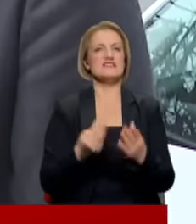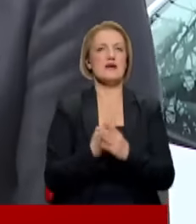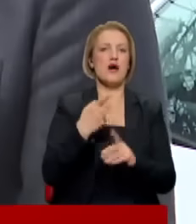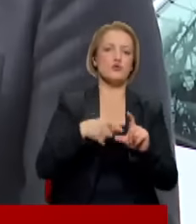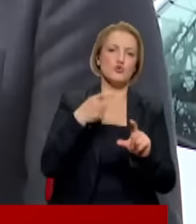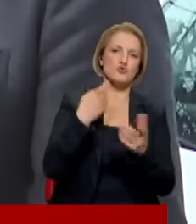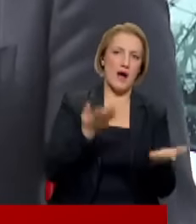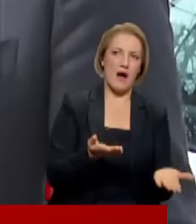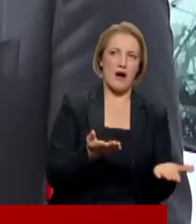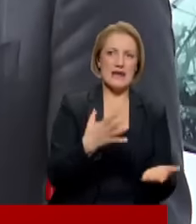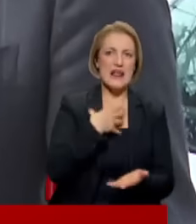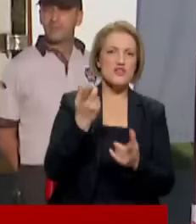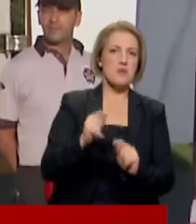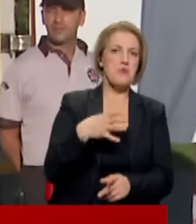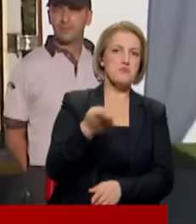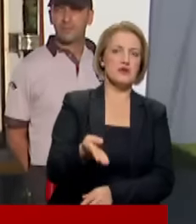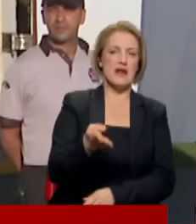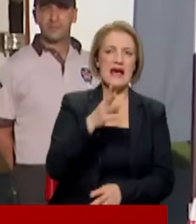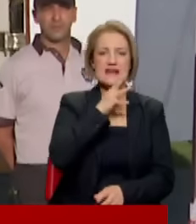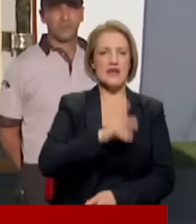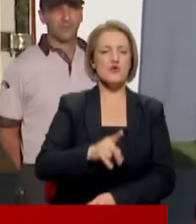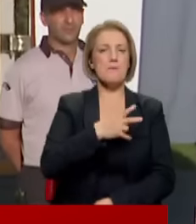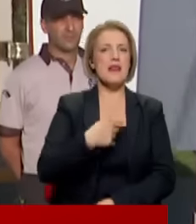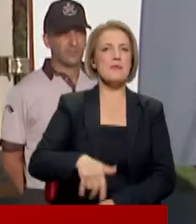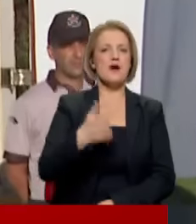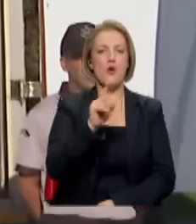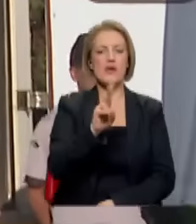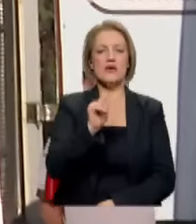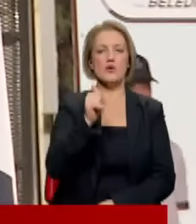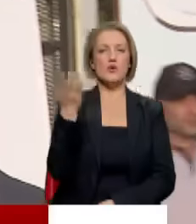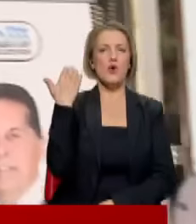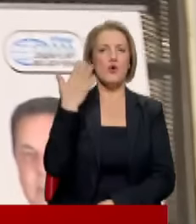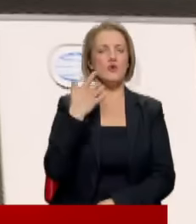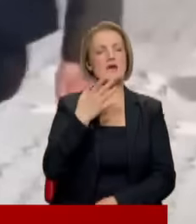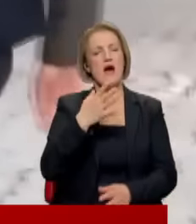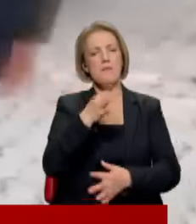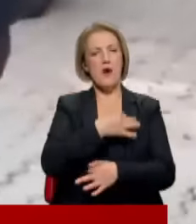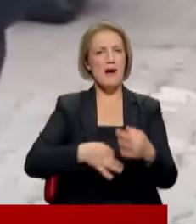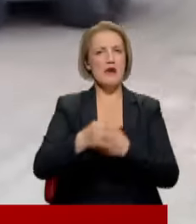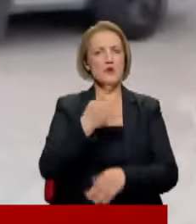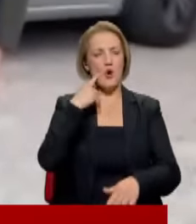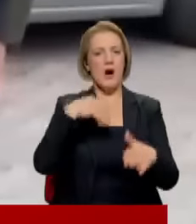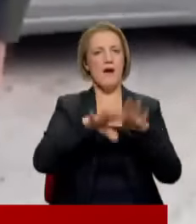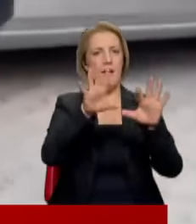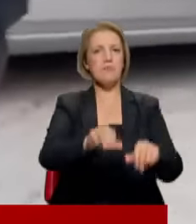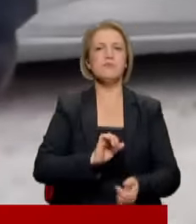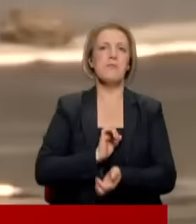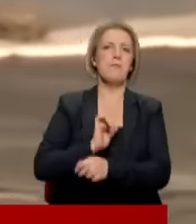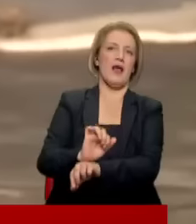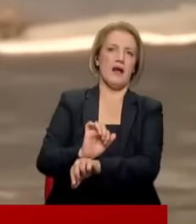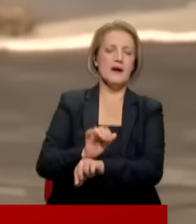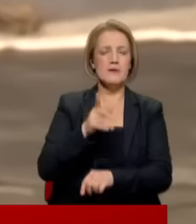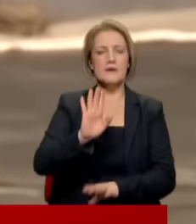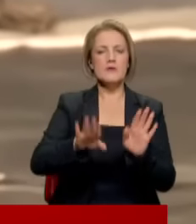soruşturma kendisi yapıyor bunları Esenyurt belediye başkanı 12 gün önce Şafak baskınıyla gözaltına alınıp tutuklandı